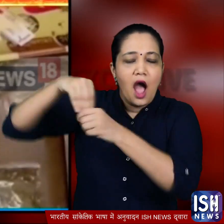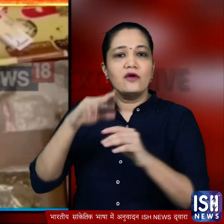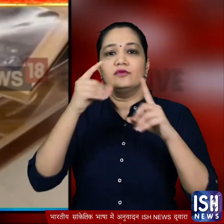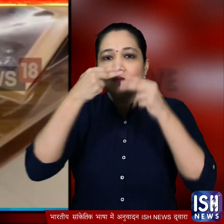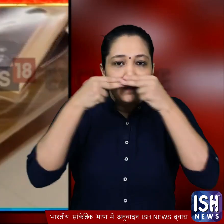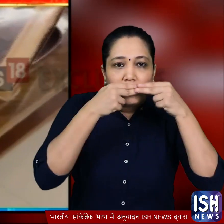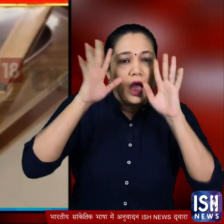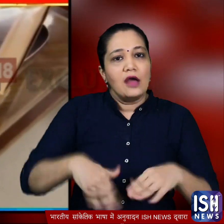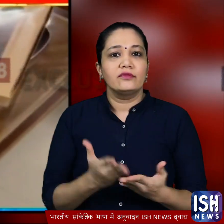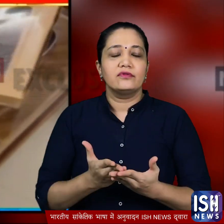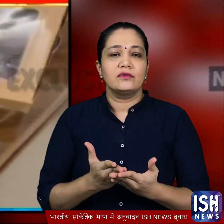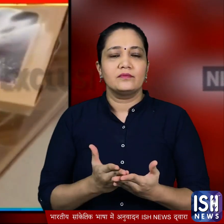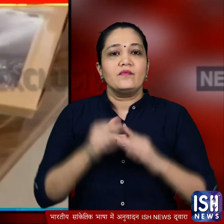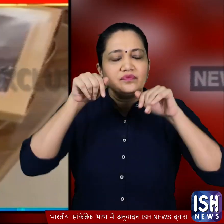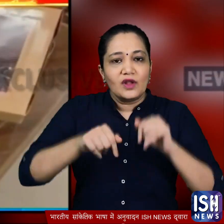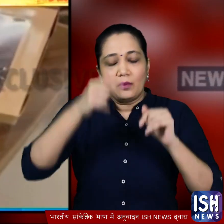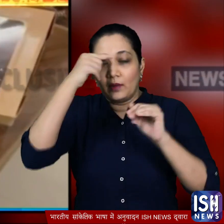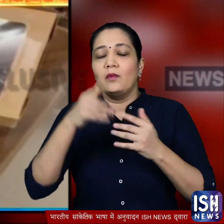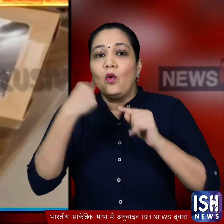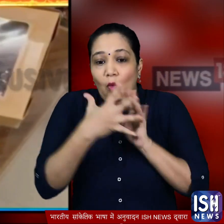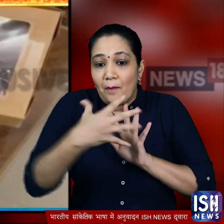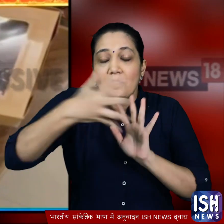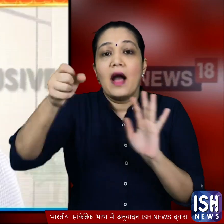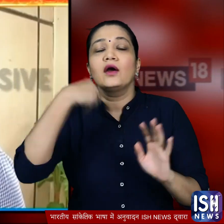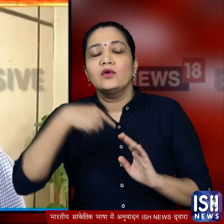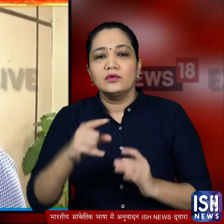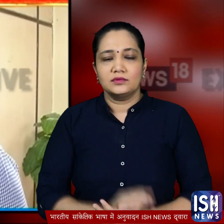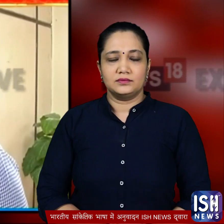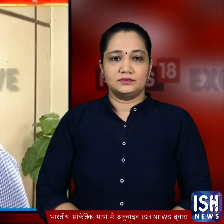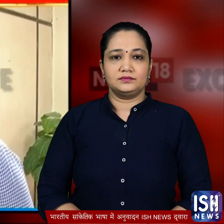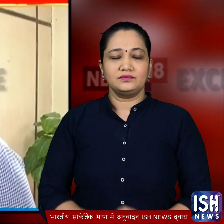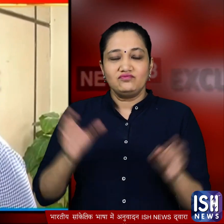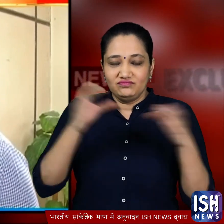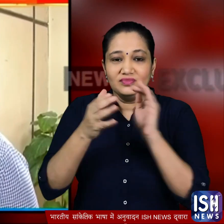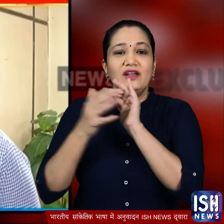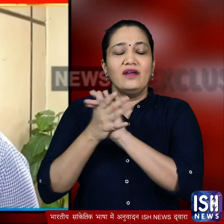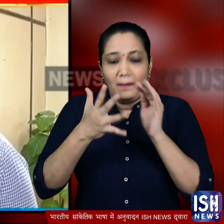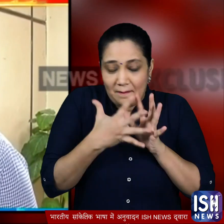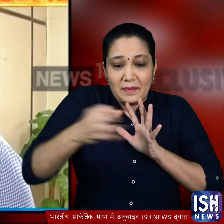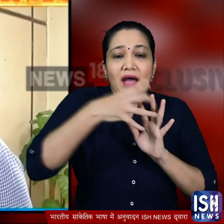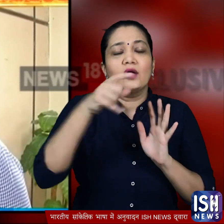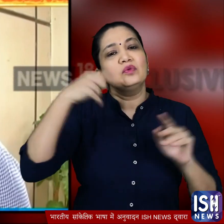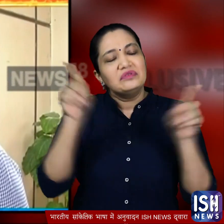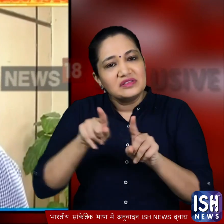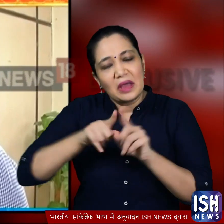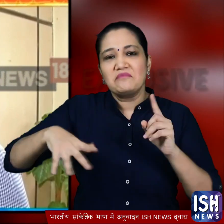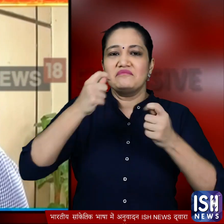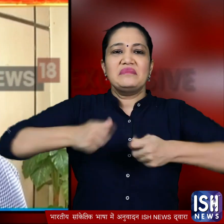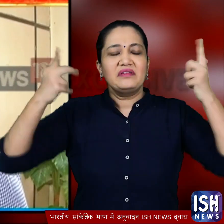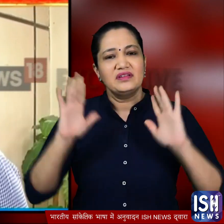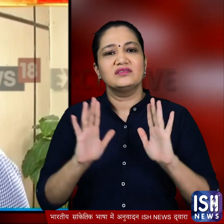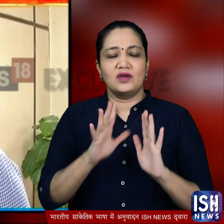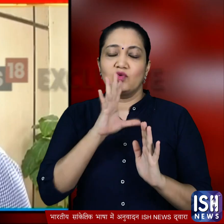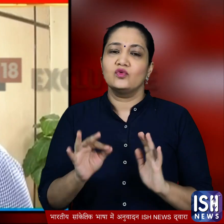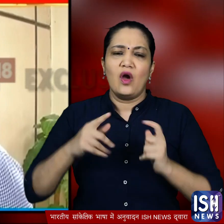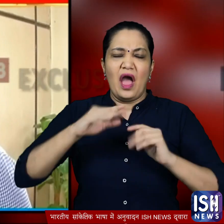मिलाए गए। चुनौती अब नशे वाले केक खरीदने वालों को ढूंढने की है। तो इनका जो सर्कल है, जो क्लाइंटेल है, ये भी अच्छे समाज से आते हैं एंड दे आर